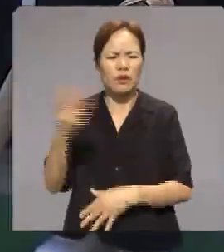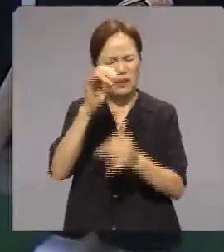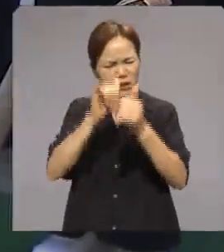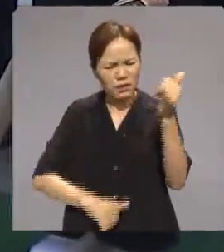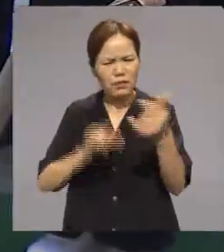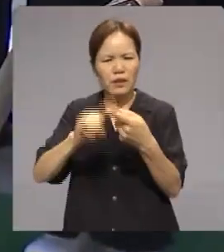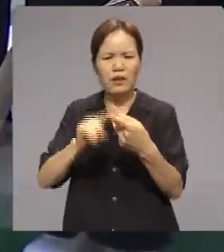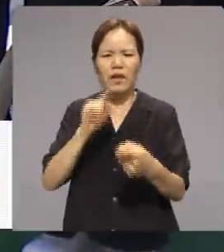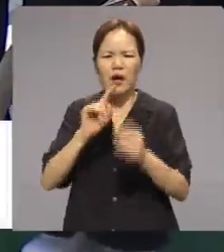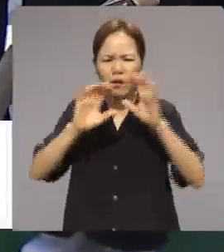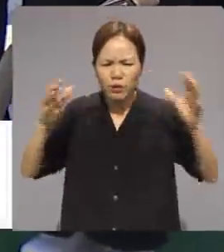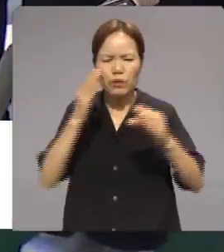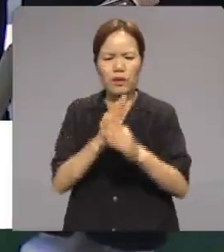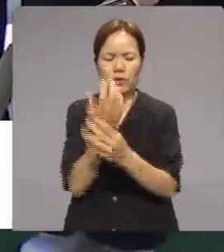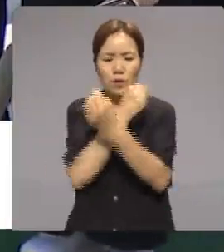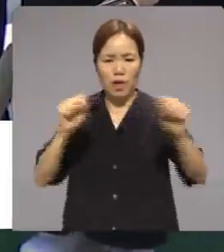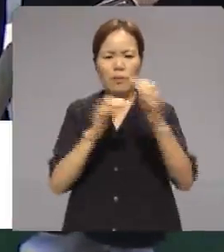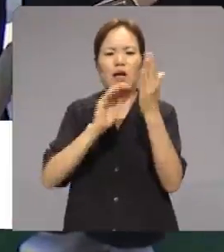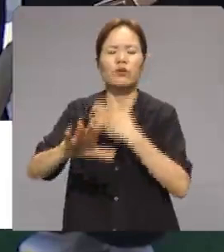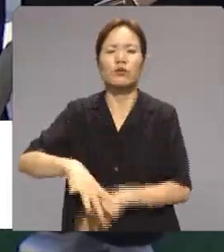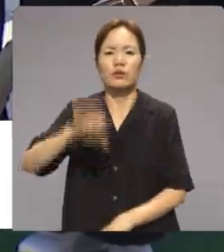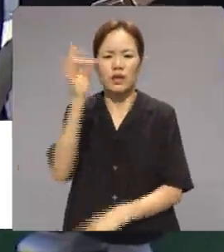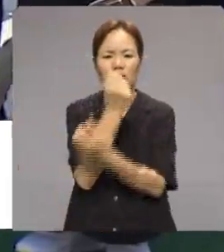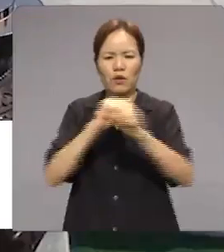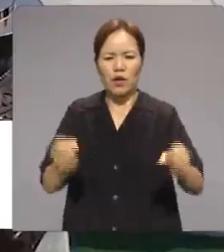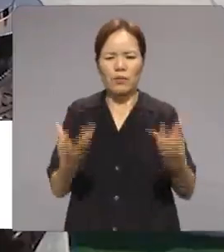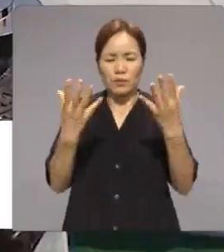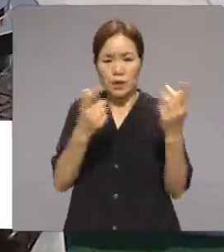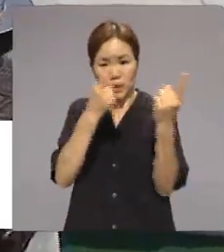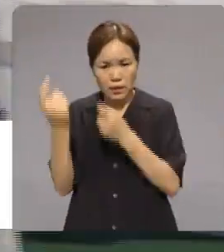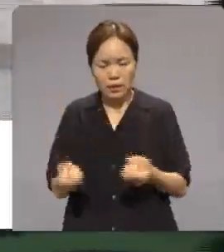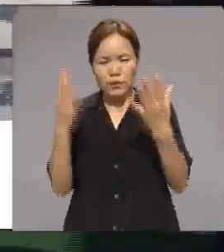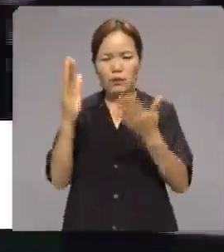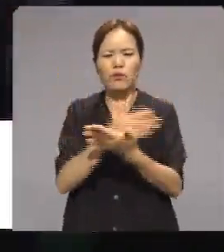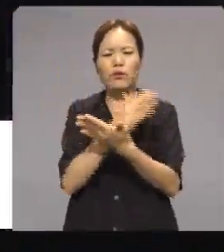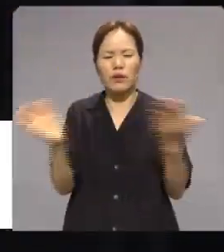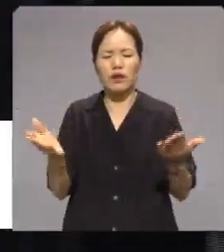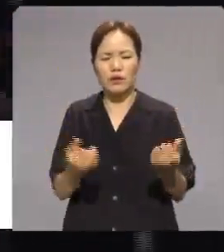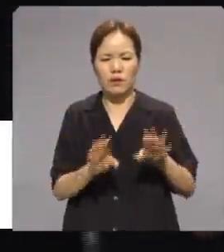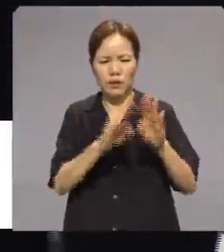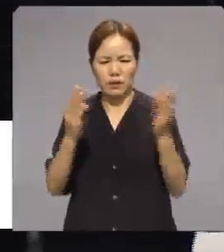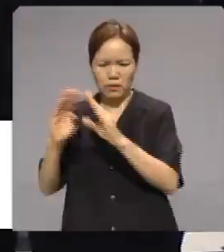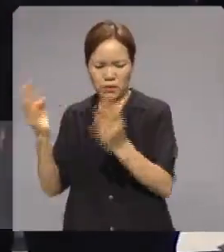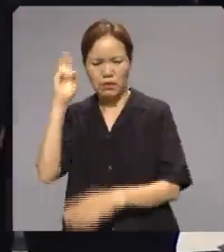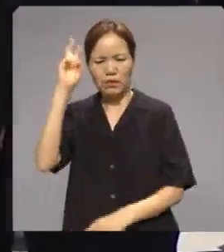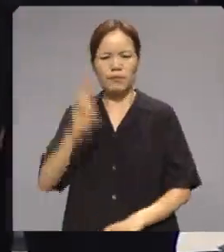있습니다 해방 이후 처음으로 광복절 기념식도로 뉘 것